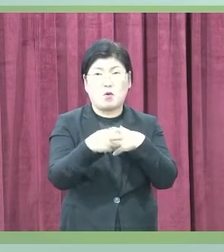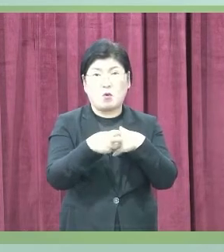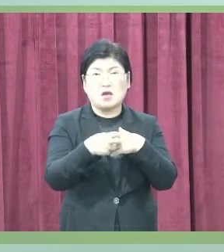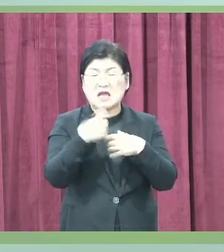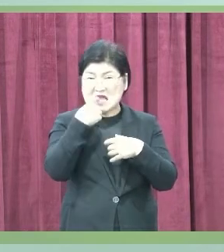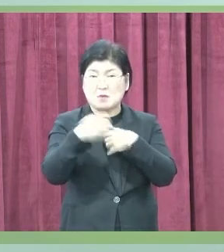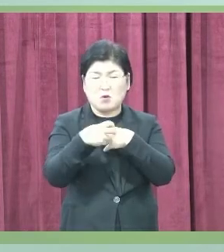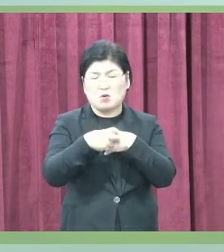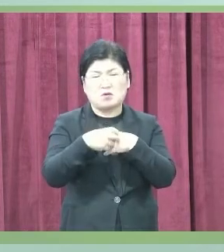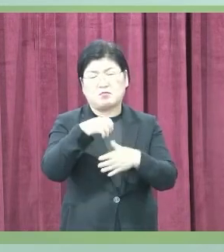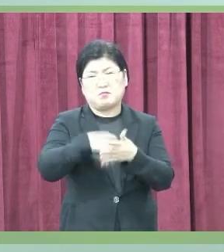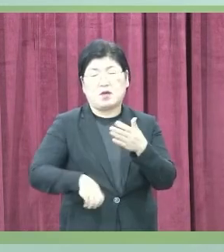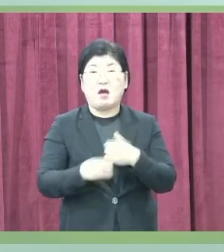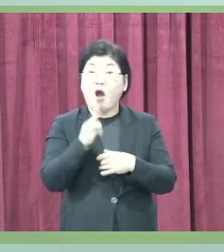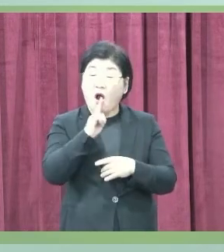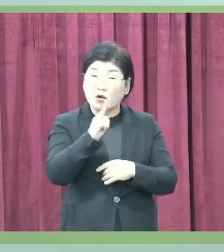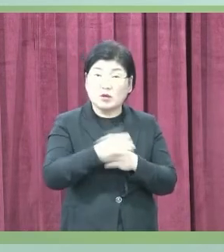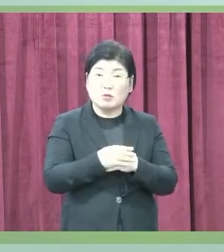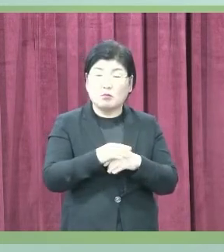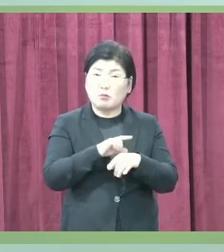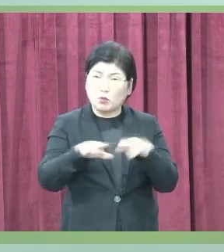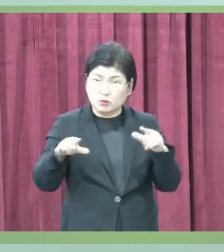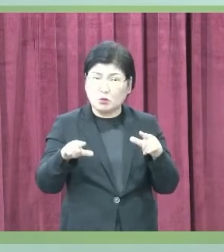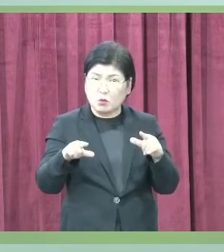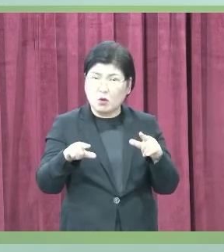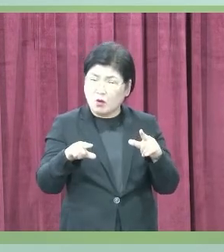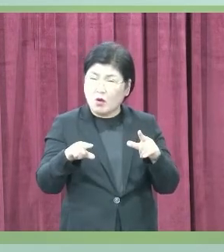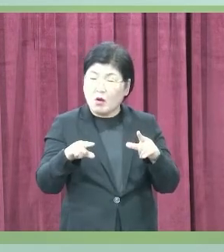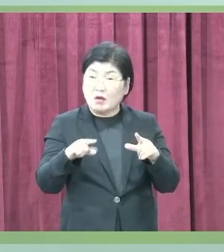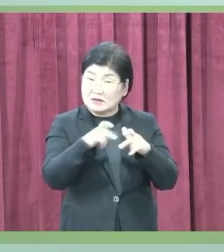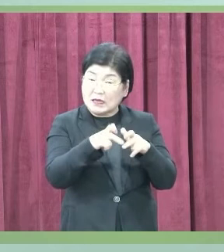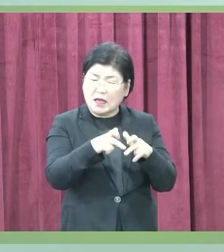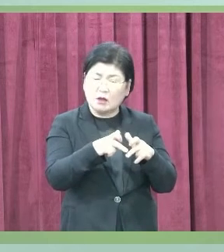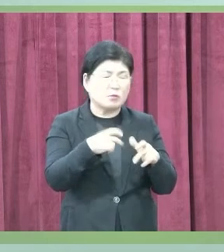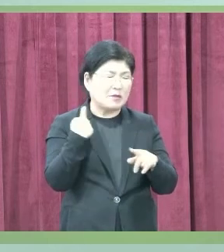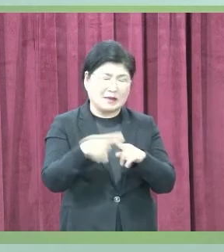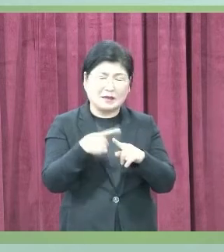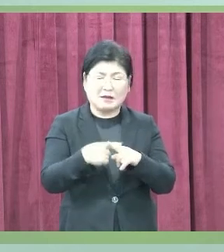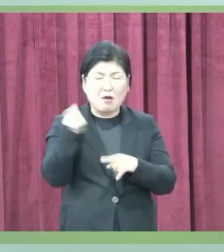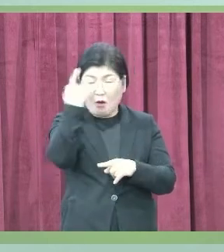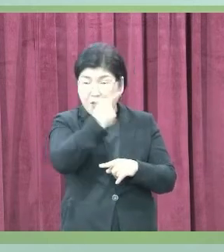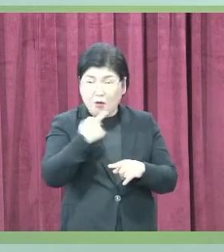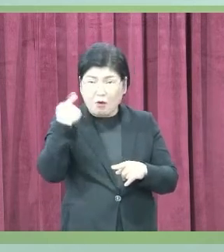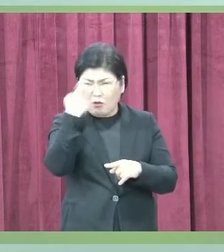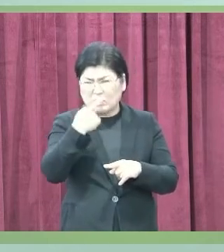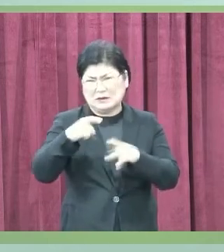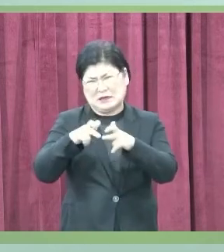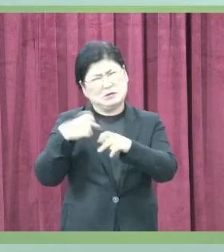빠졌습니다. 언어는 전체 장애 유형하고 똑같습니다. 또 안면도 똑같습니다.